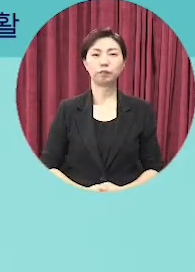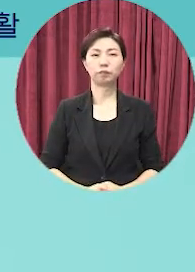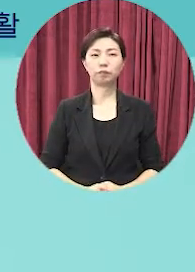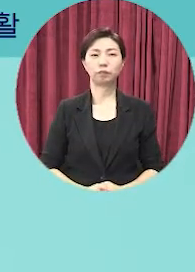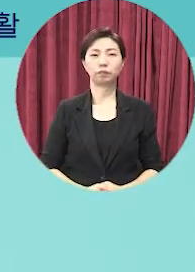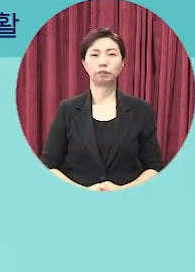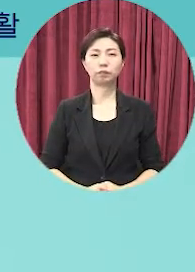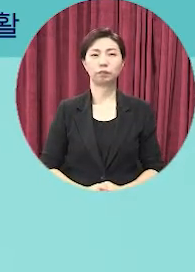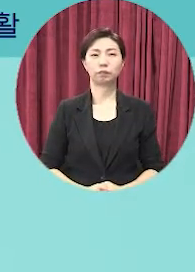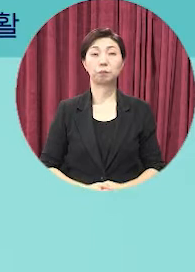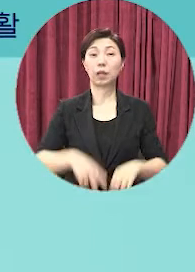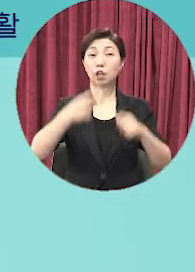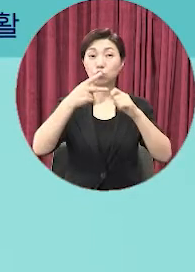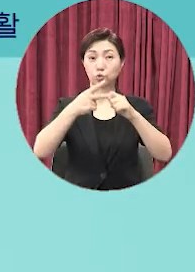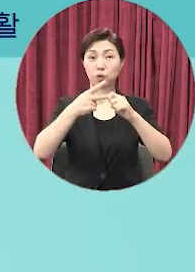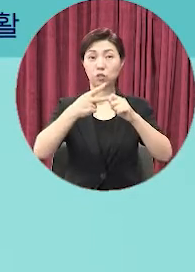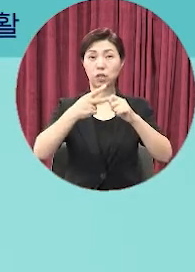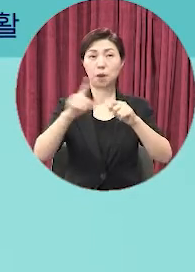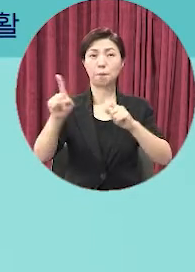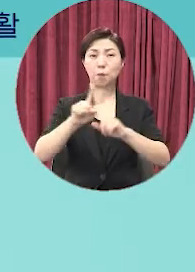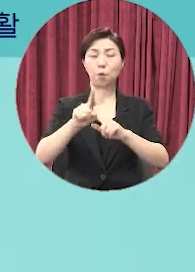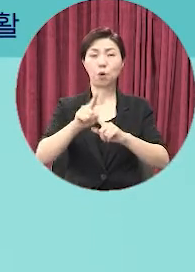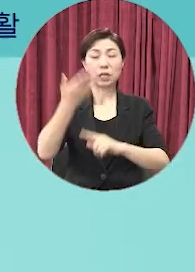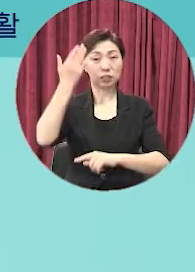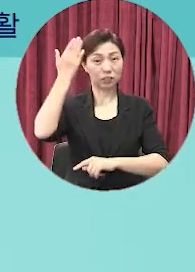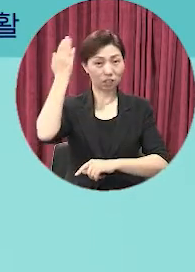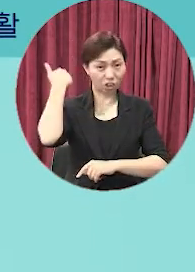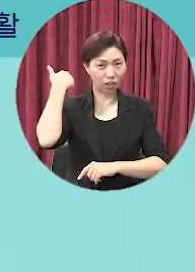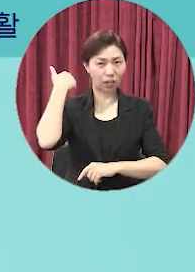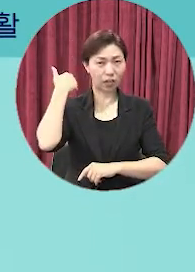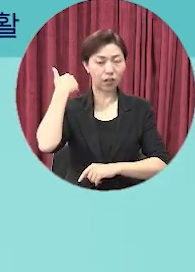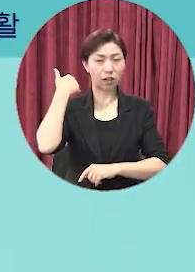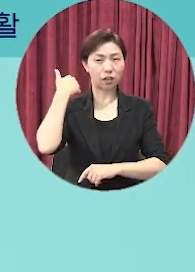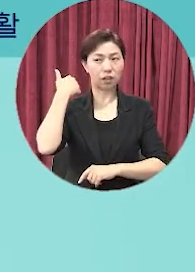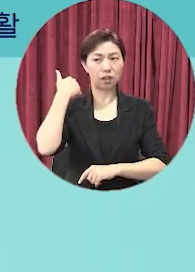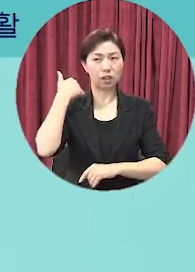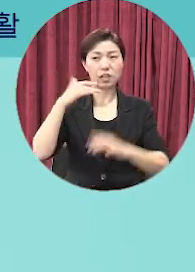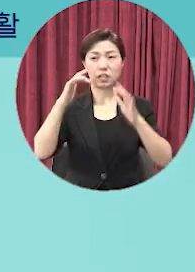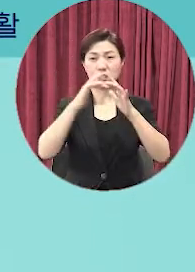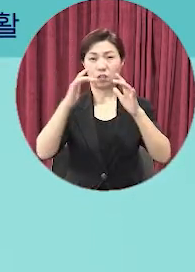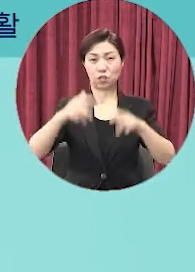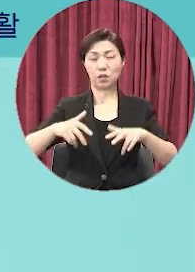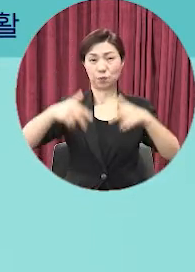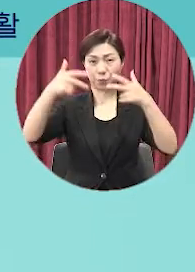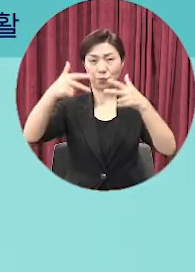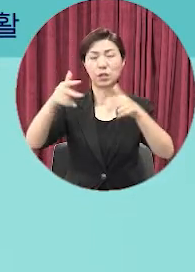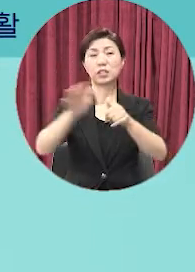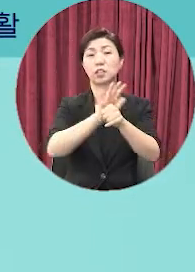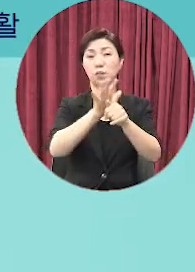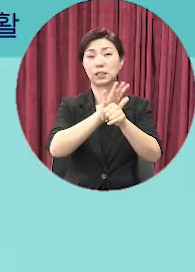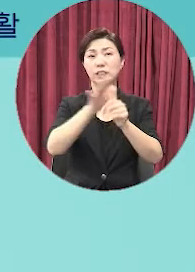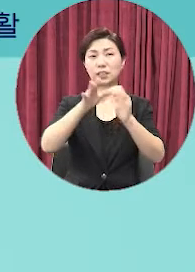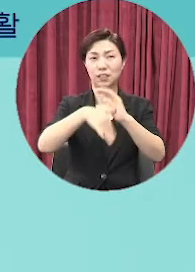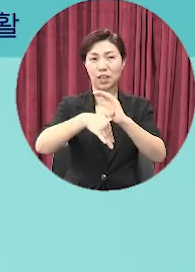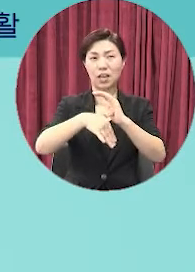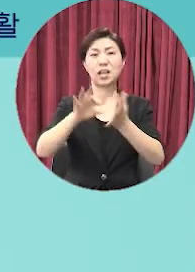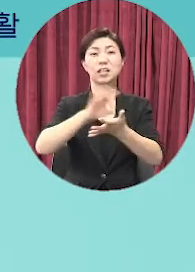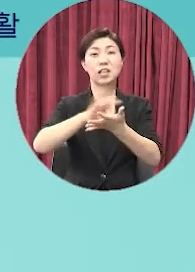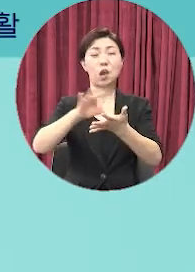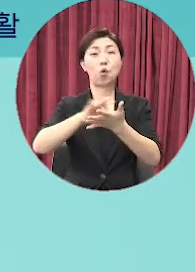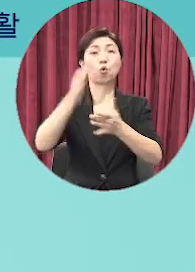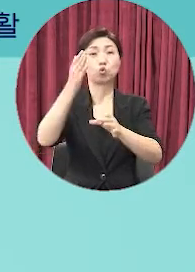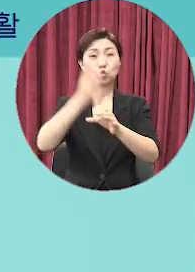그 다음에는 또한 기존에 현재 비대면 서비스로 제공할 때 사용되고 있는